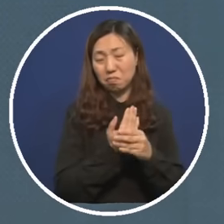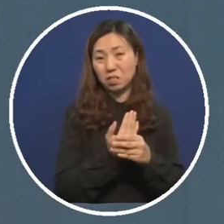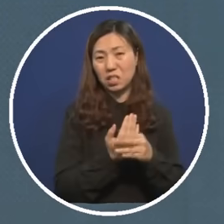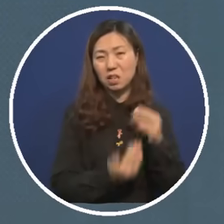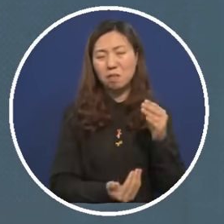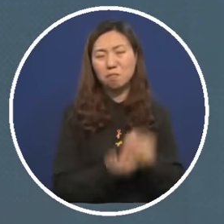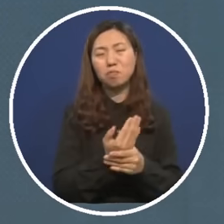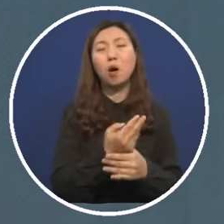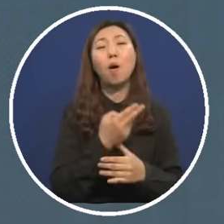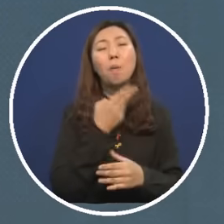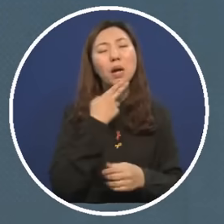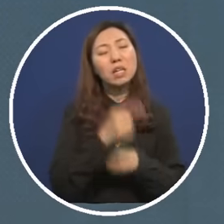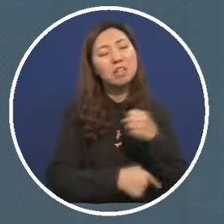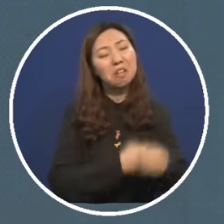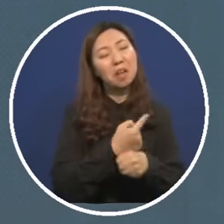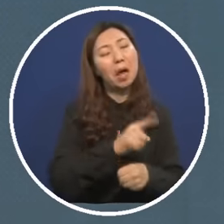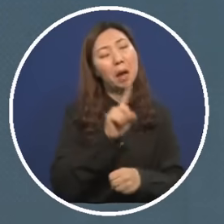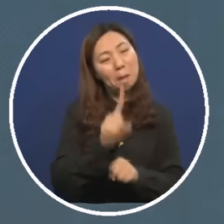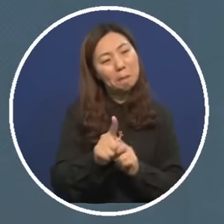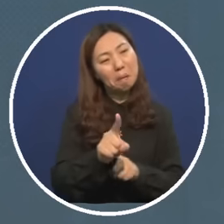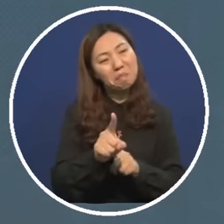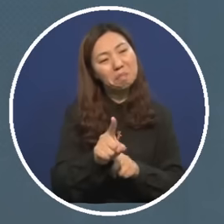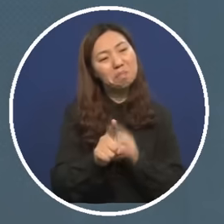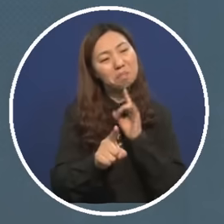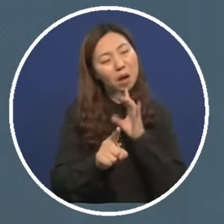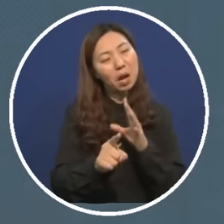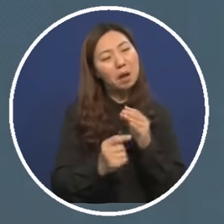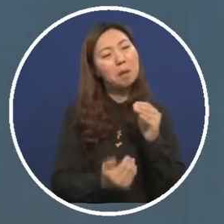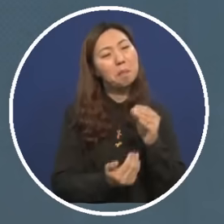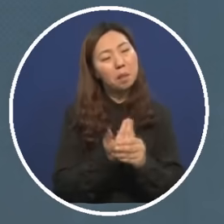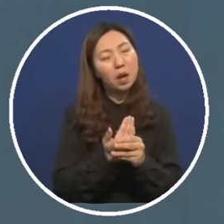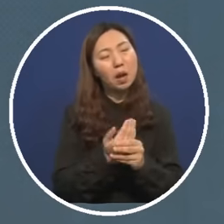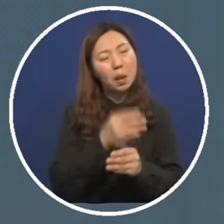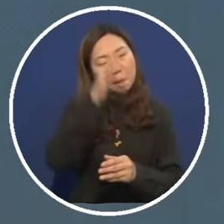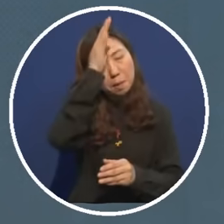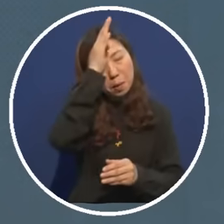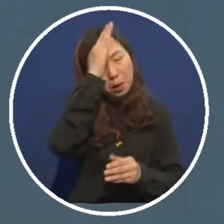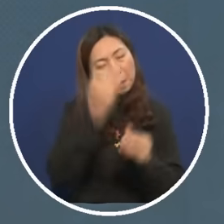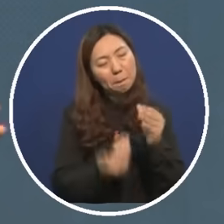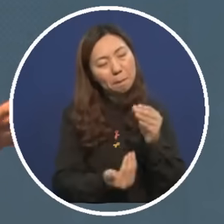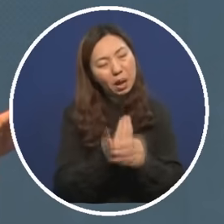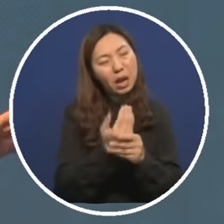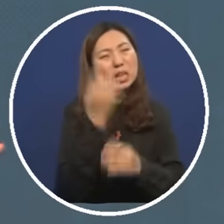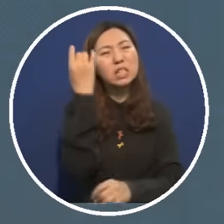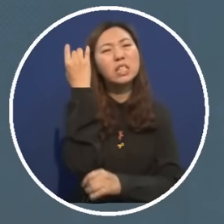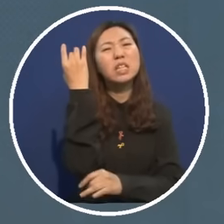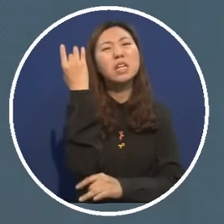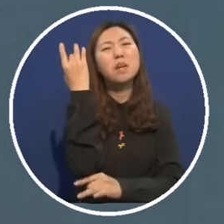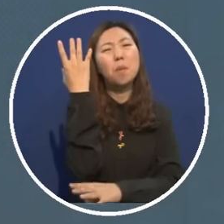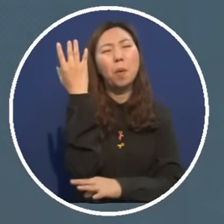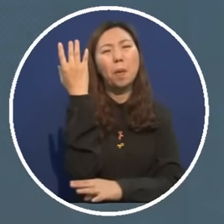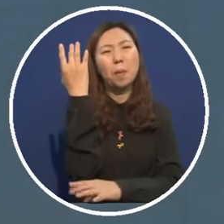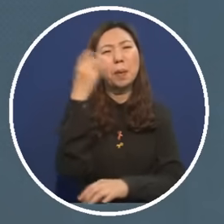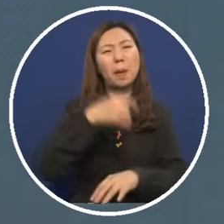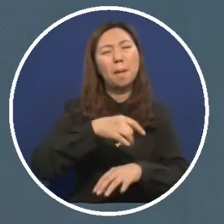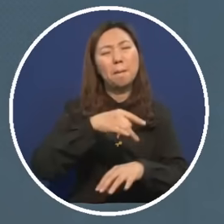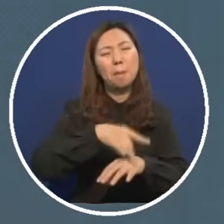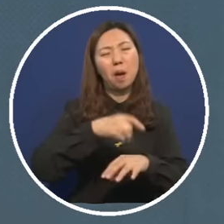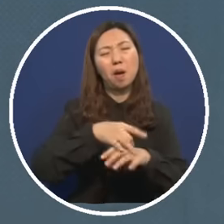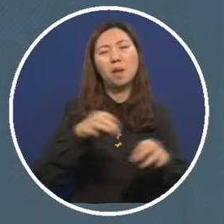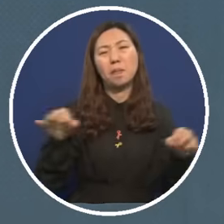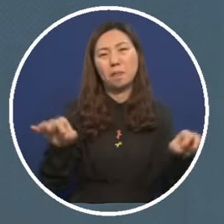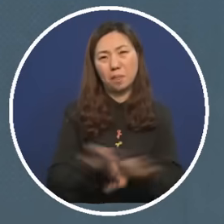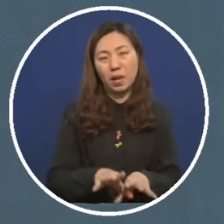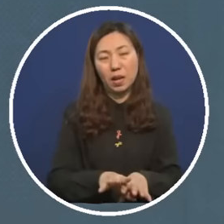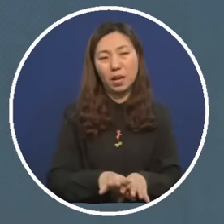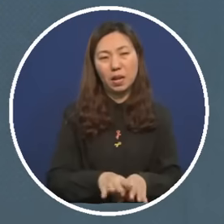이러지 말고 1년에 한 번쯤 발병하도록 어때요? 병이 일어날 토대를 없애는 거예요. 아시겠죠? 그럴 때 뭐라